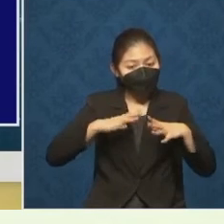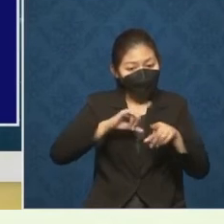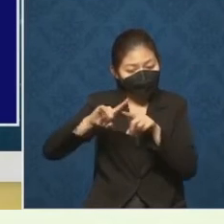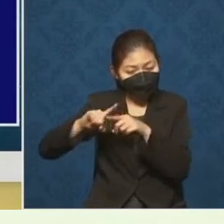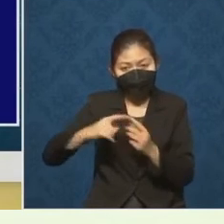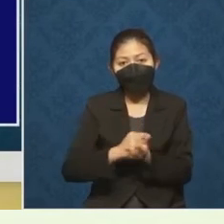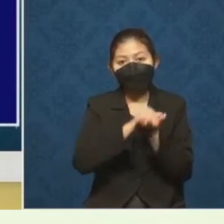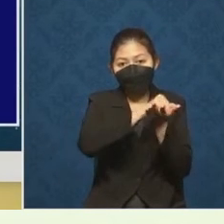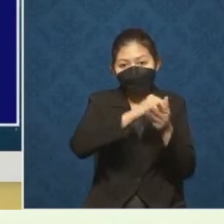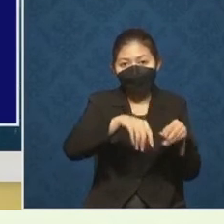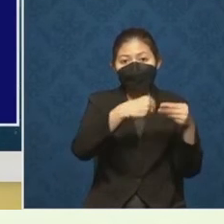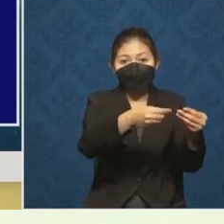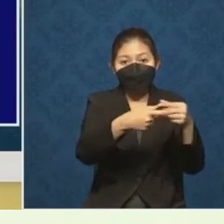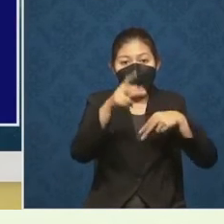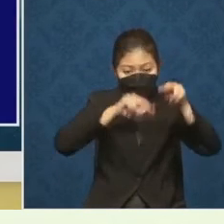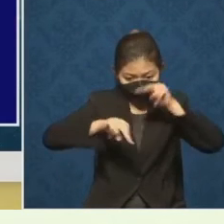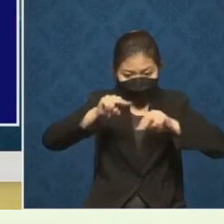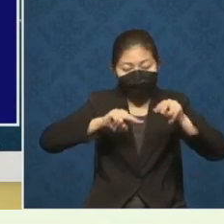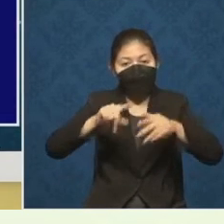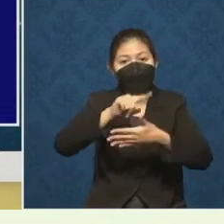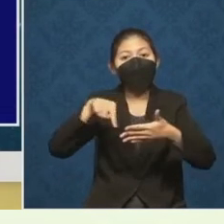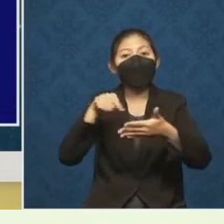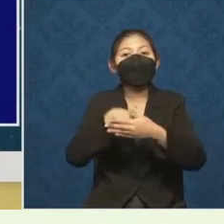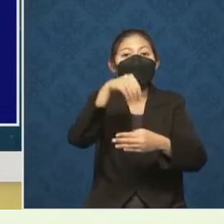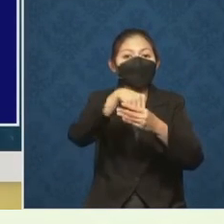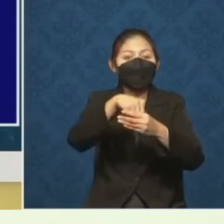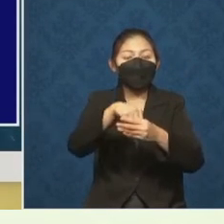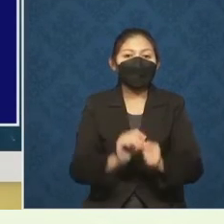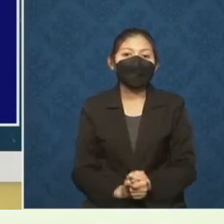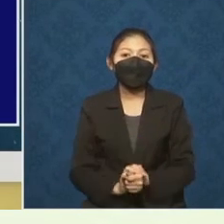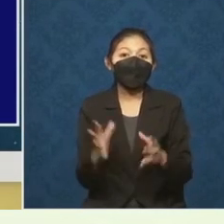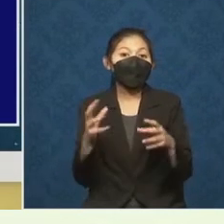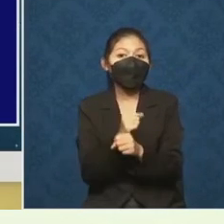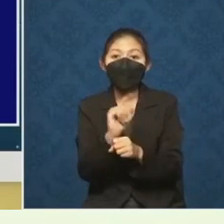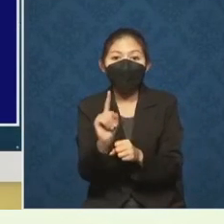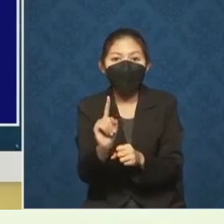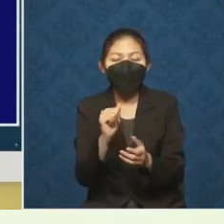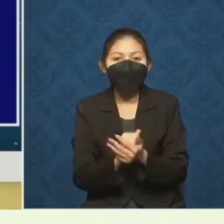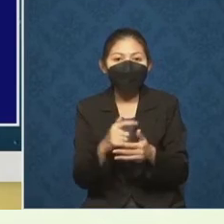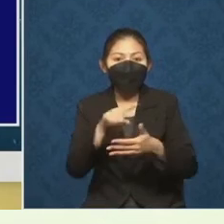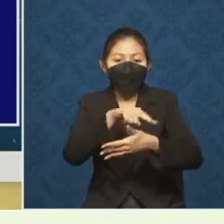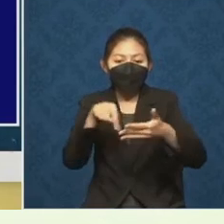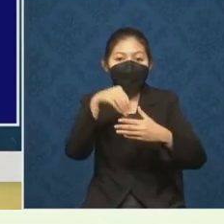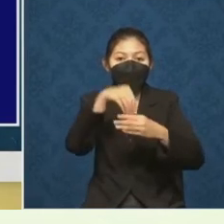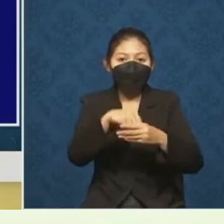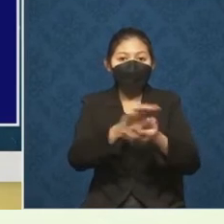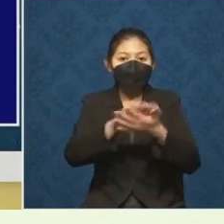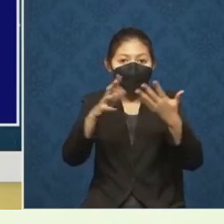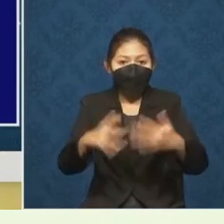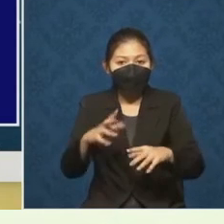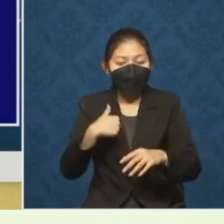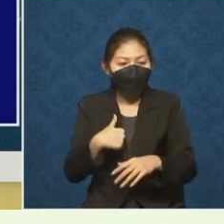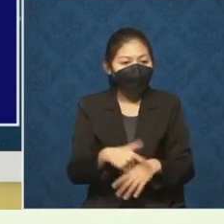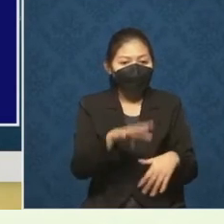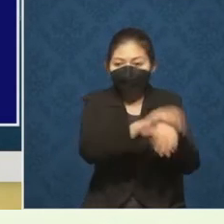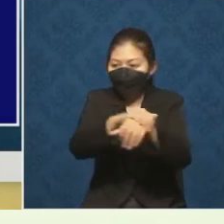การเลือกตั้งปรากฏว่าเลือกตั้งเสร็จจับใครไม่ได้สักคนทั้งกกต.จังหวัด